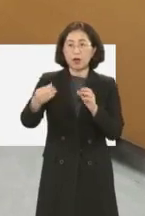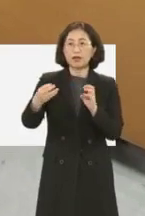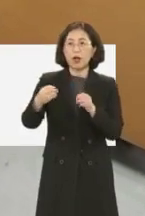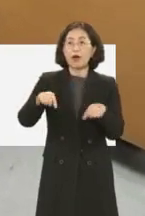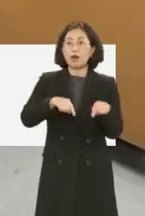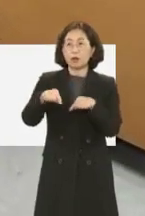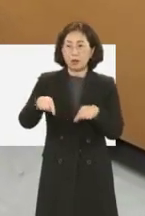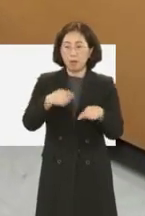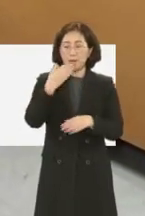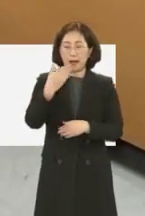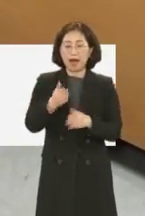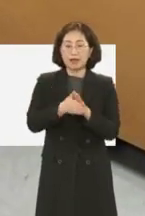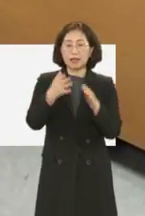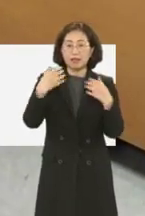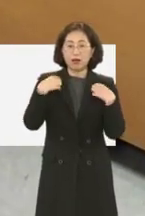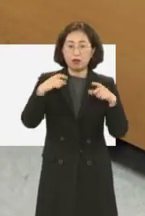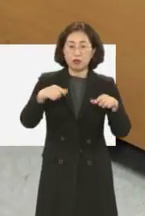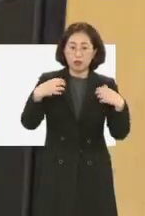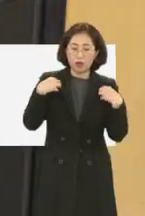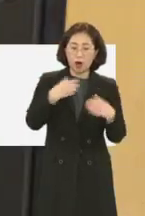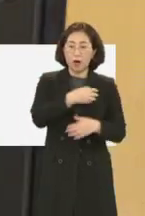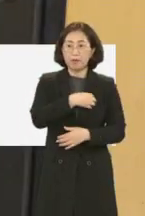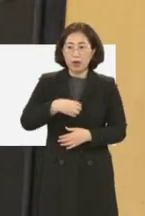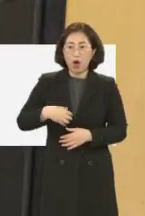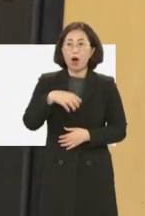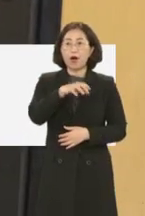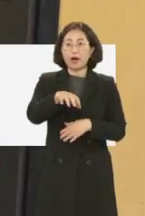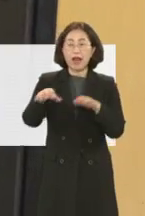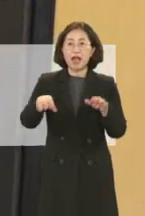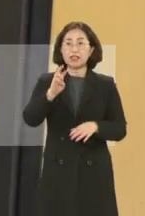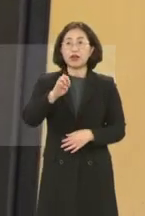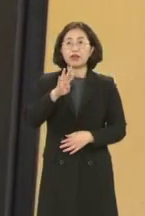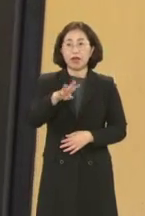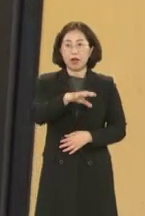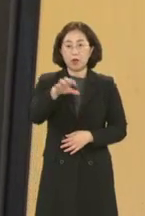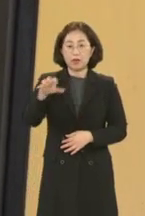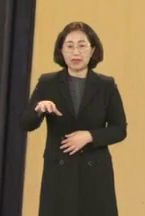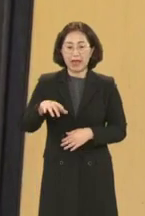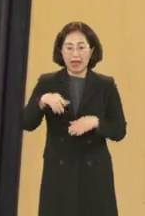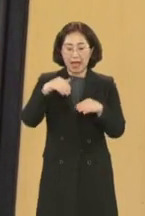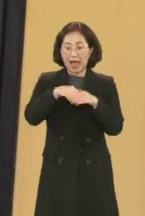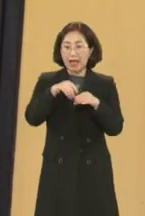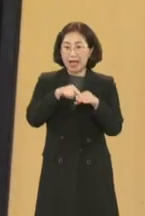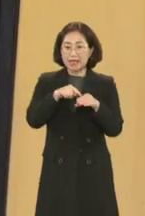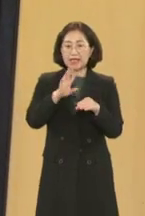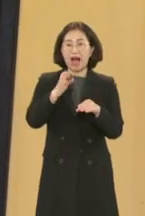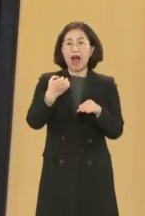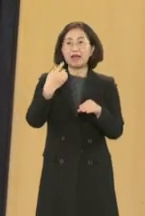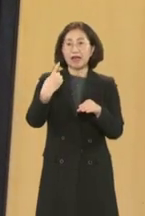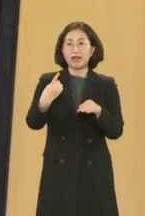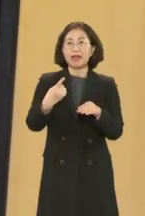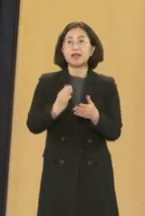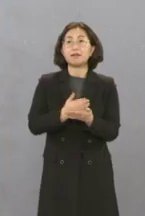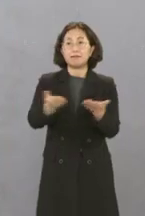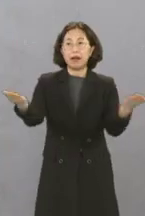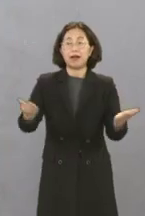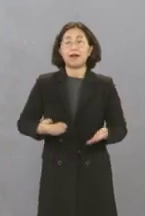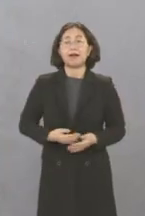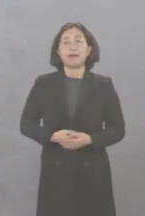있는 기기로 시청과 구청, 읍면동 민원실 등 34곳에 케이스 91개를 배부했습니다.